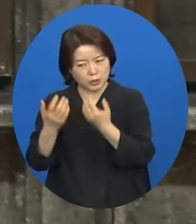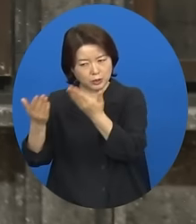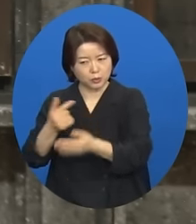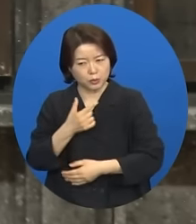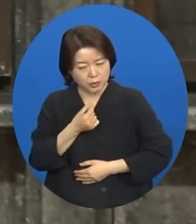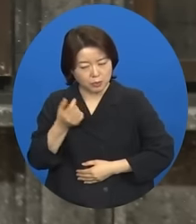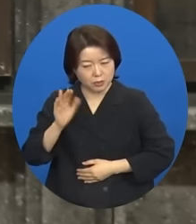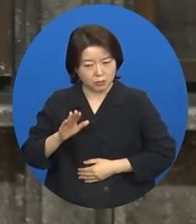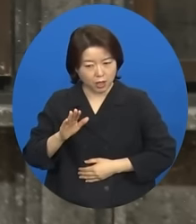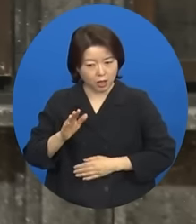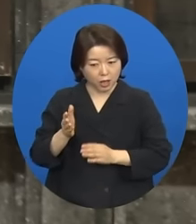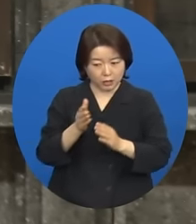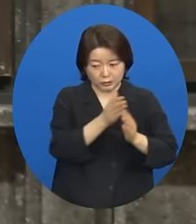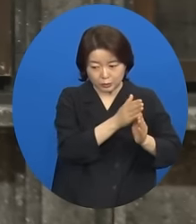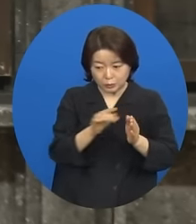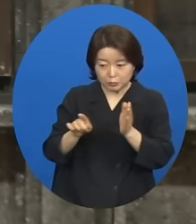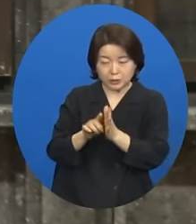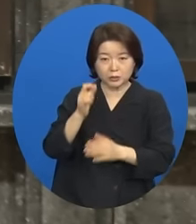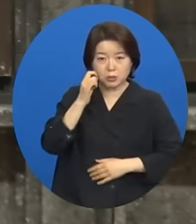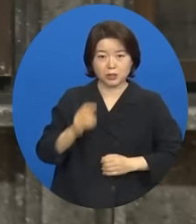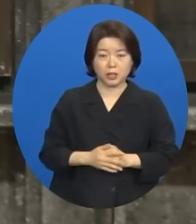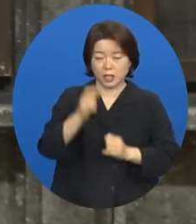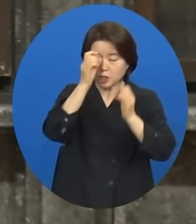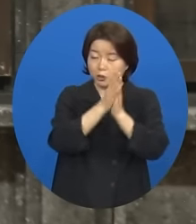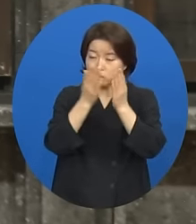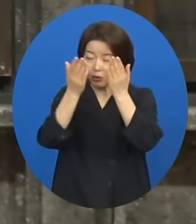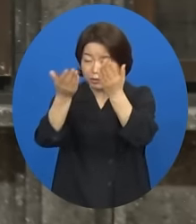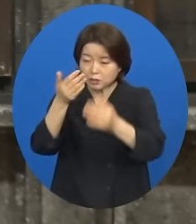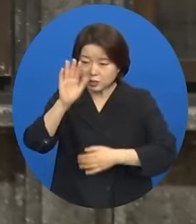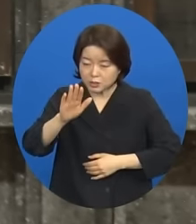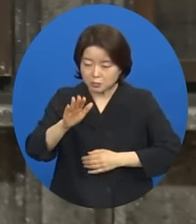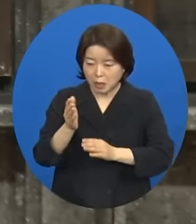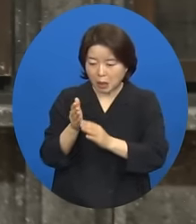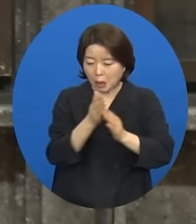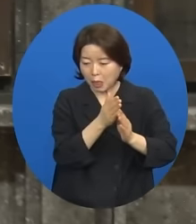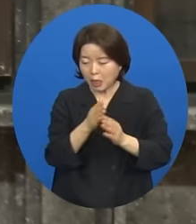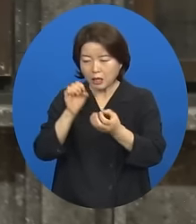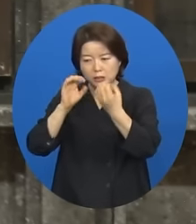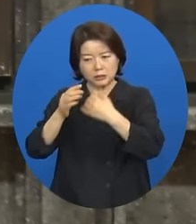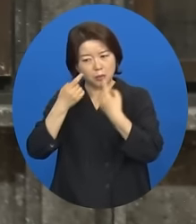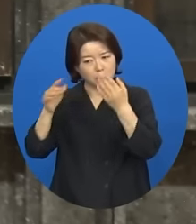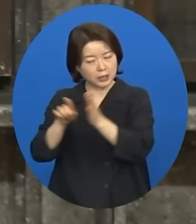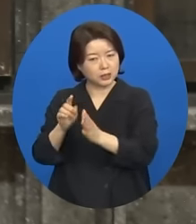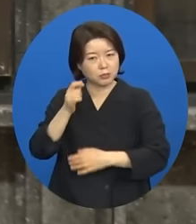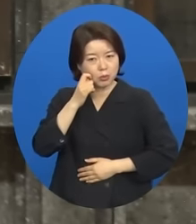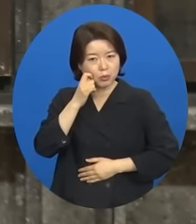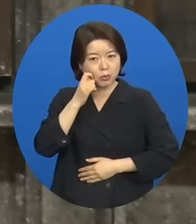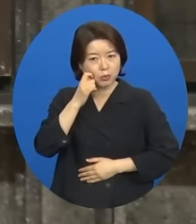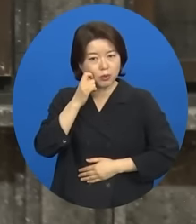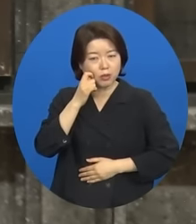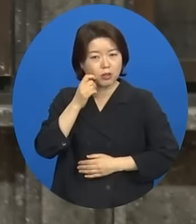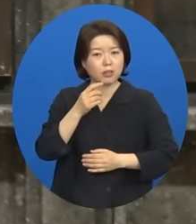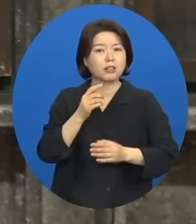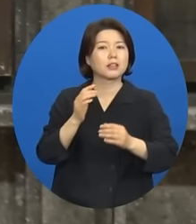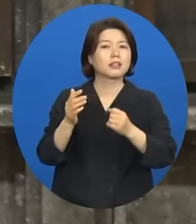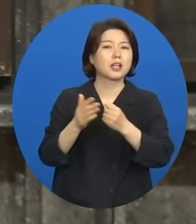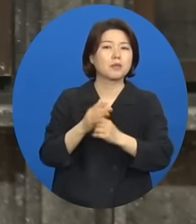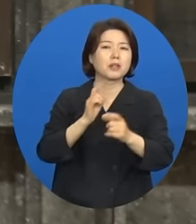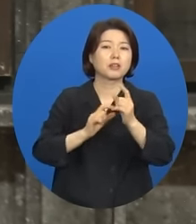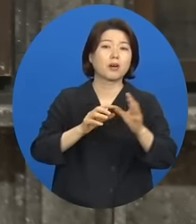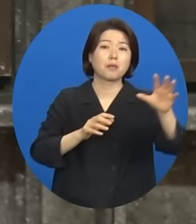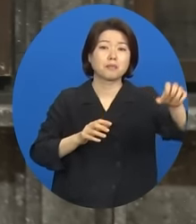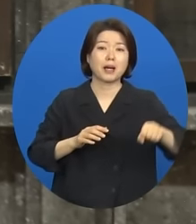수가 없고 기도는 하지만 기도의 응답이 될지 확신할 수 없어서 뭐를 더 붙잡는 겁니까?